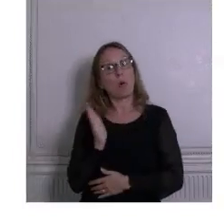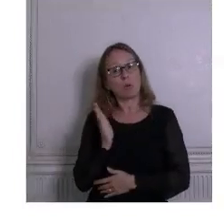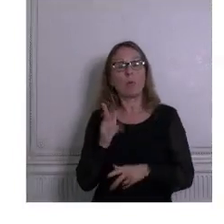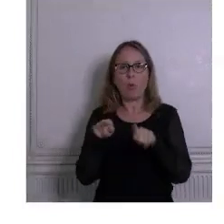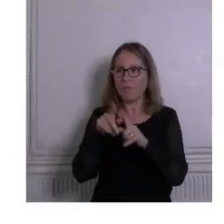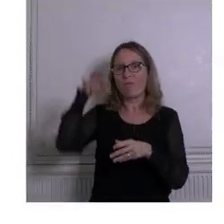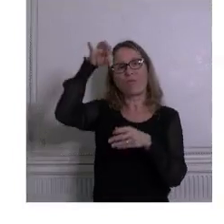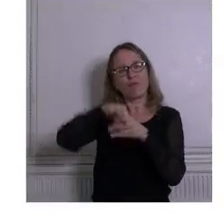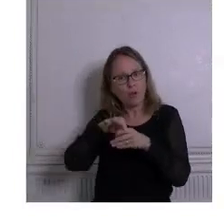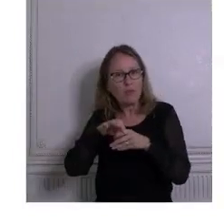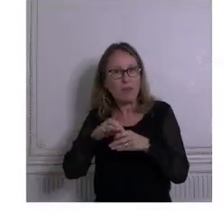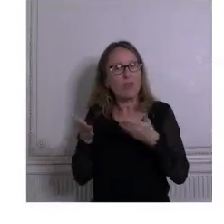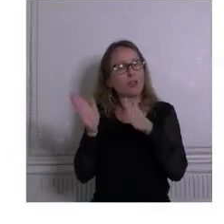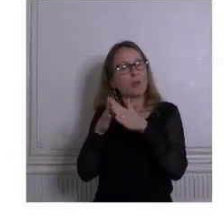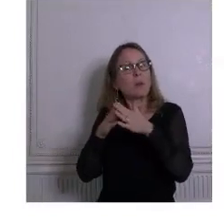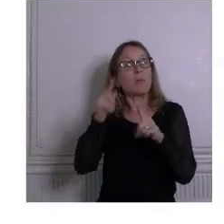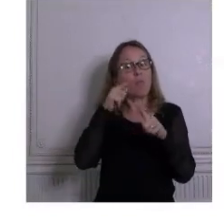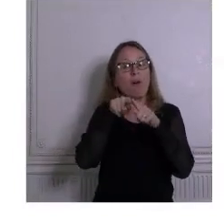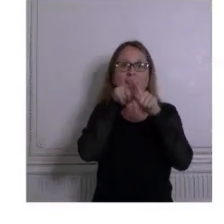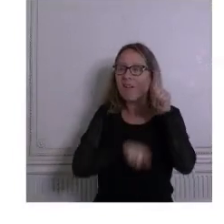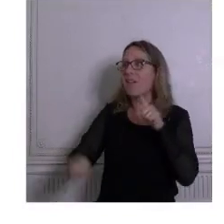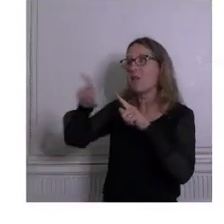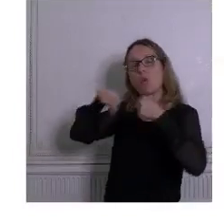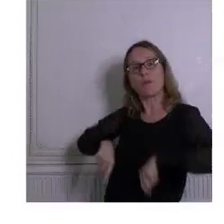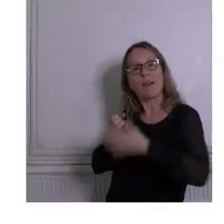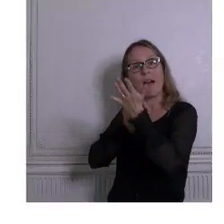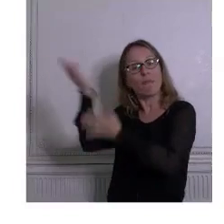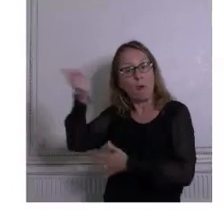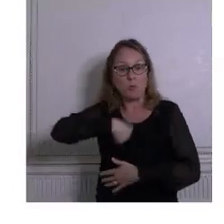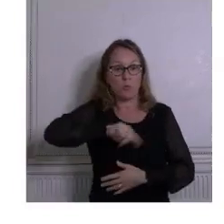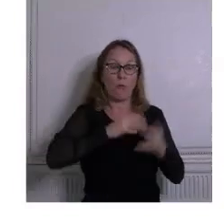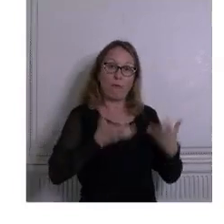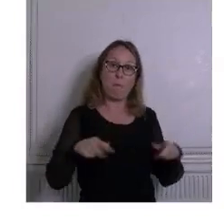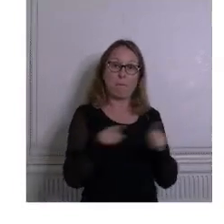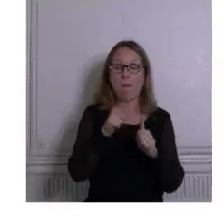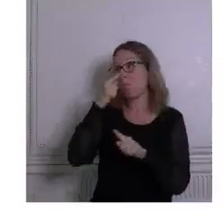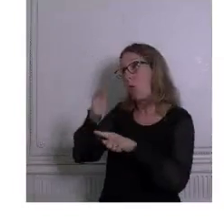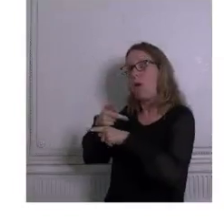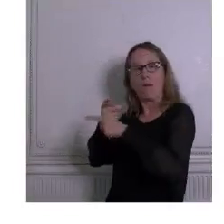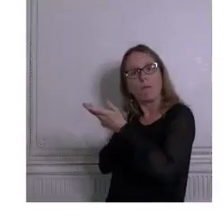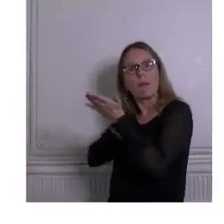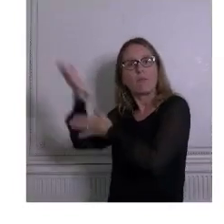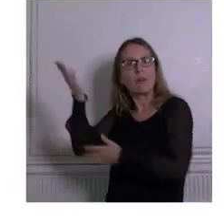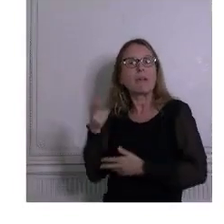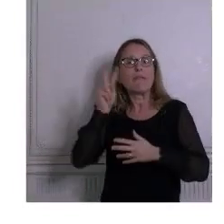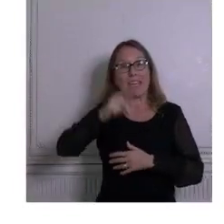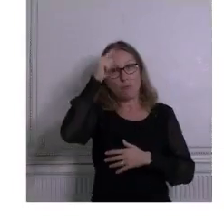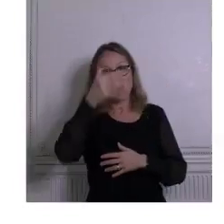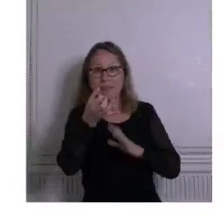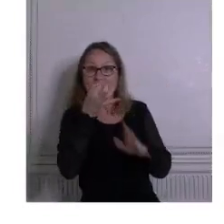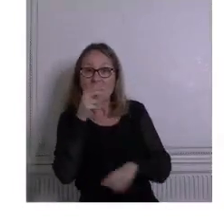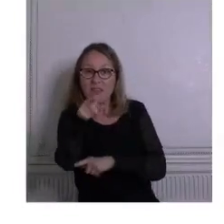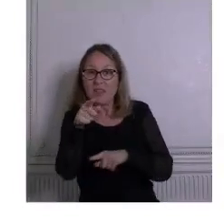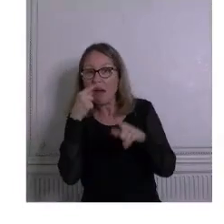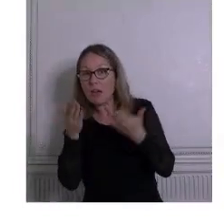exemplaire. Heureusement que ça va être exemplaire. Je le souhaite de tous mes voeux. Lancer un audit énergétique,